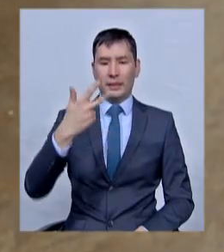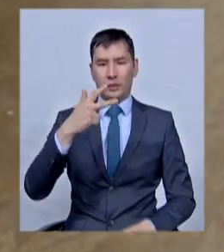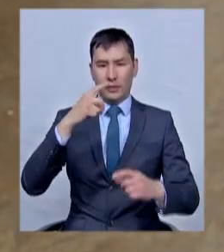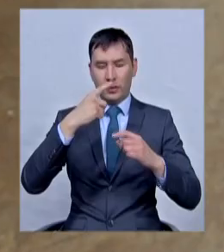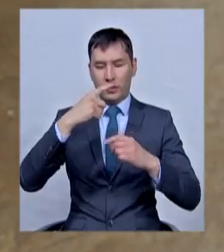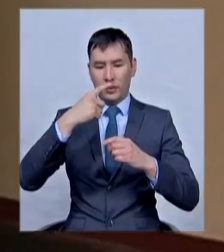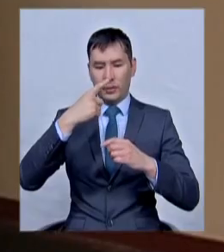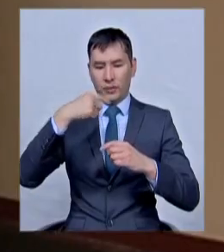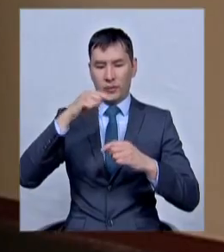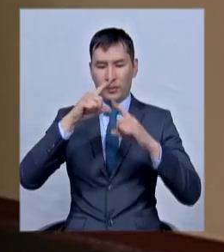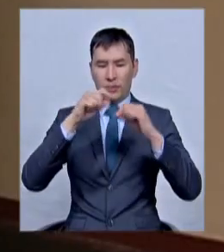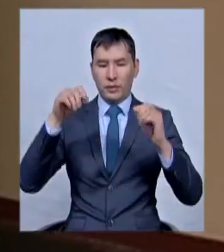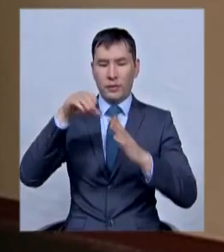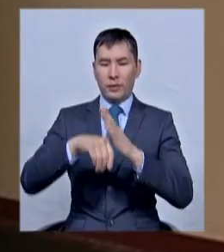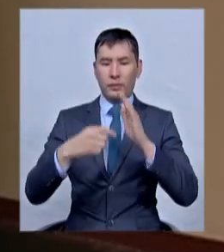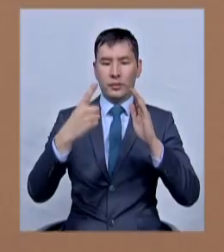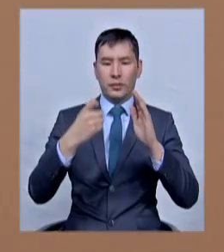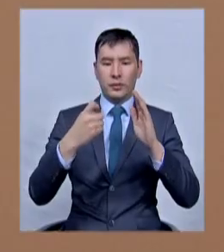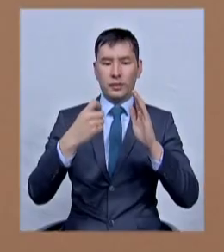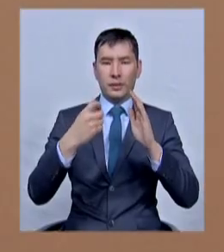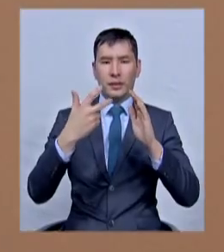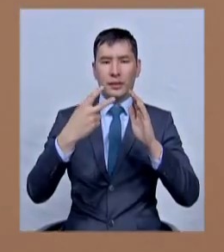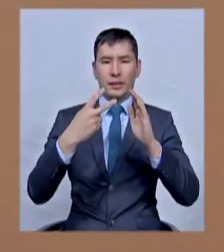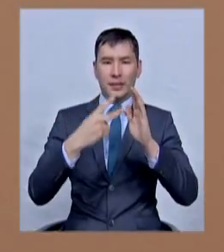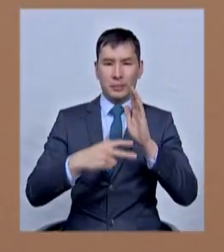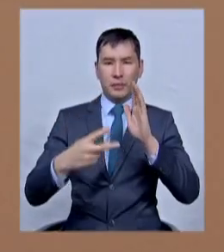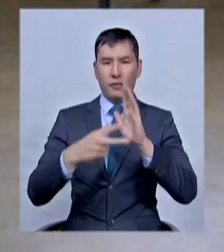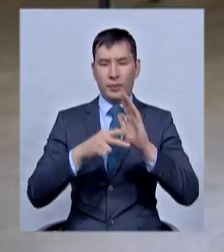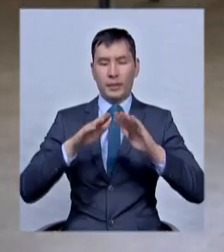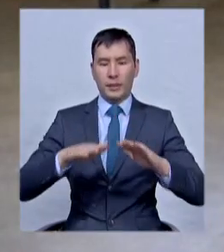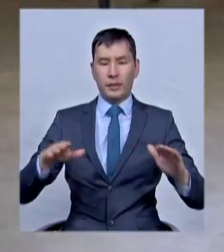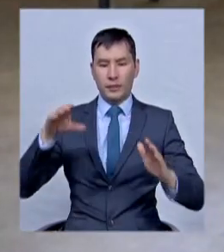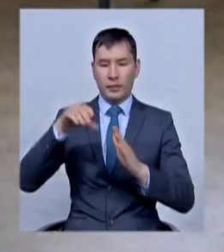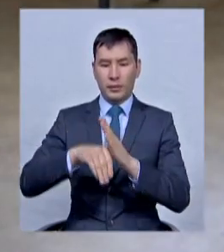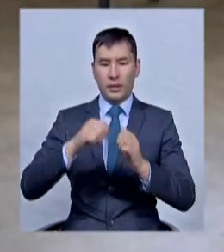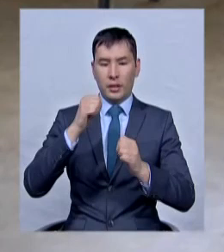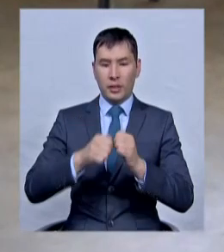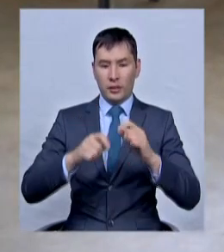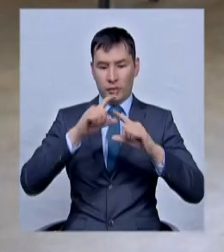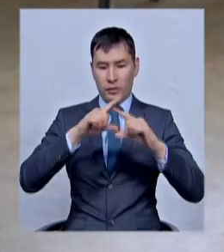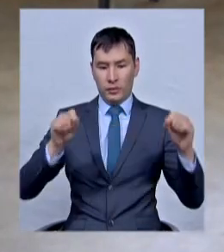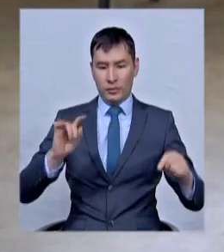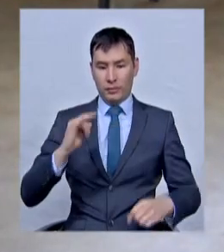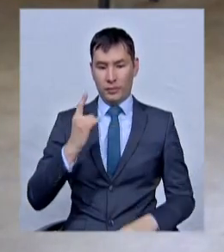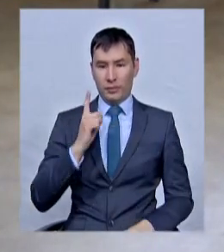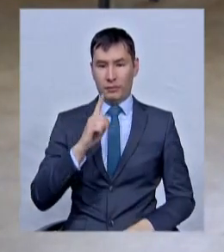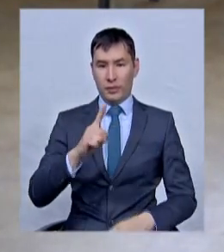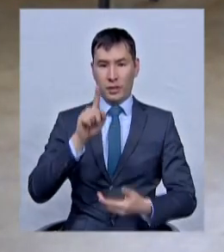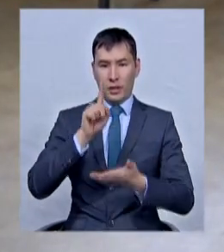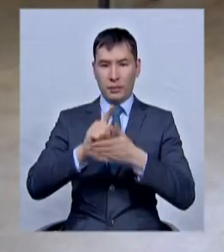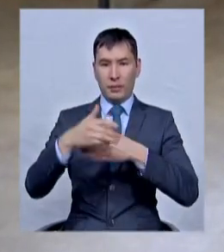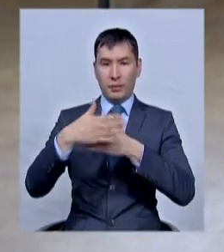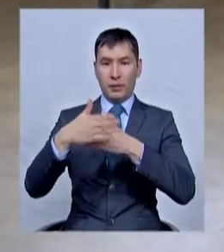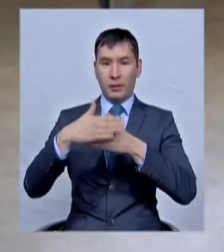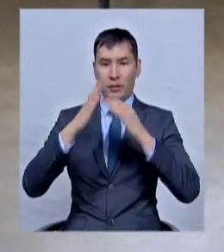бала білім алып жатқан 11 кезекші сынып бар. Олар екі ауысымда білім алады. Әр оқушы мектепке кіре берісте дезинфекциялық туннельден өтеді.